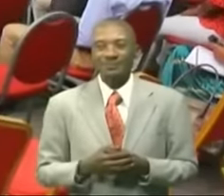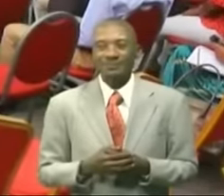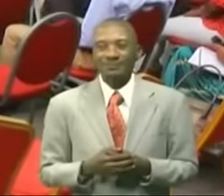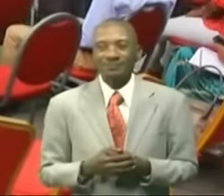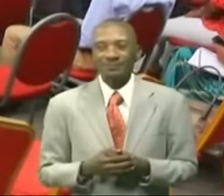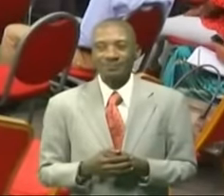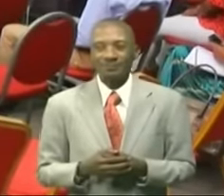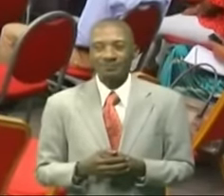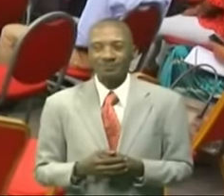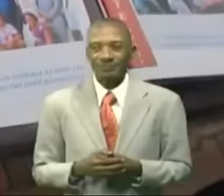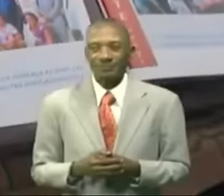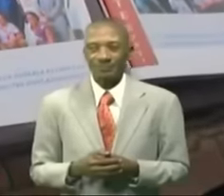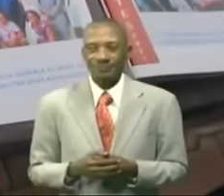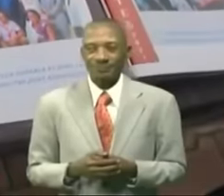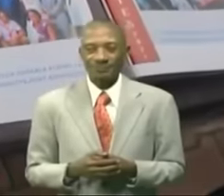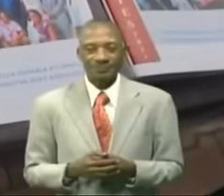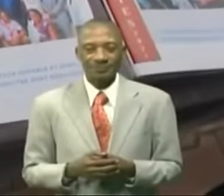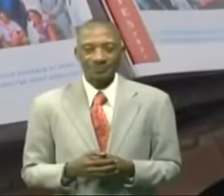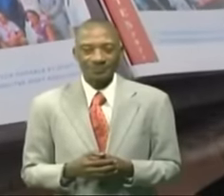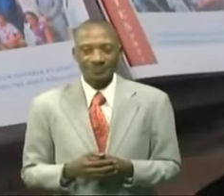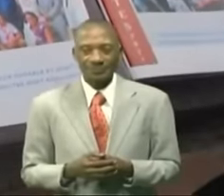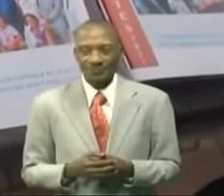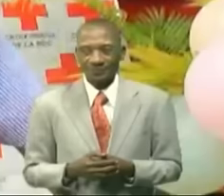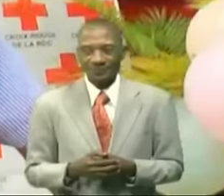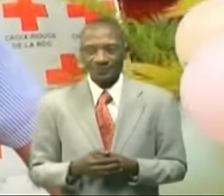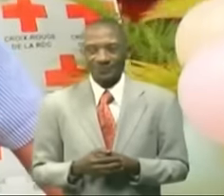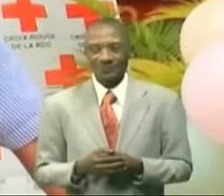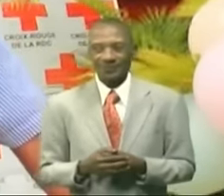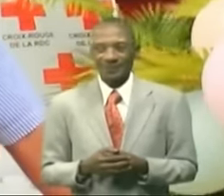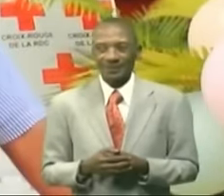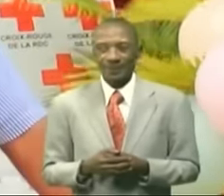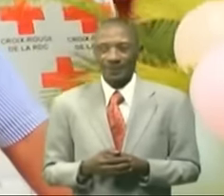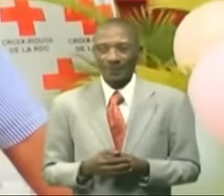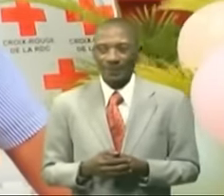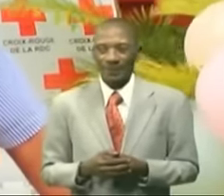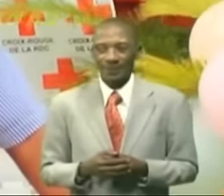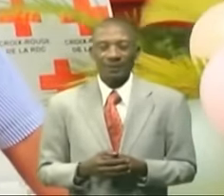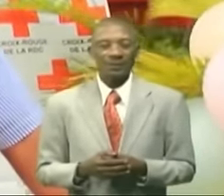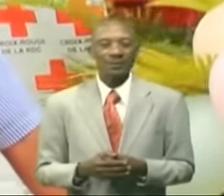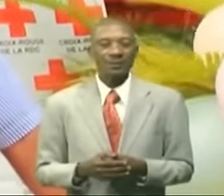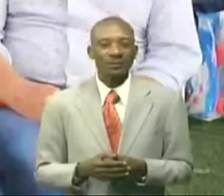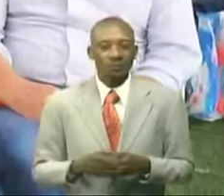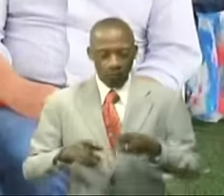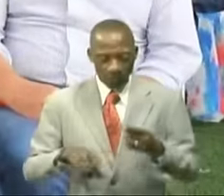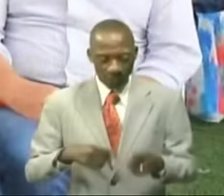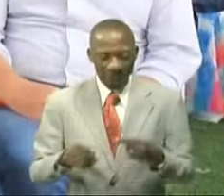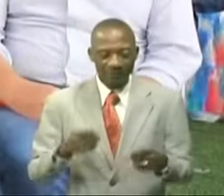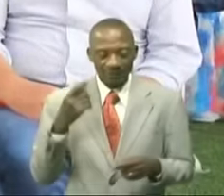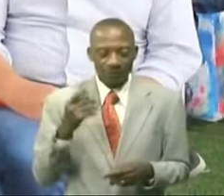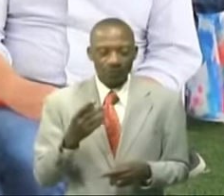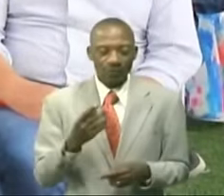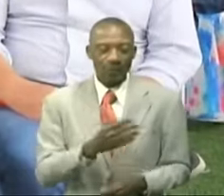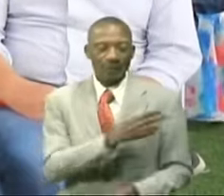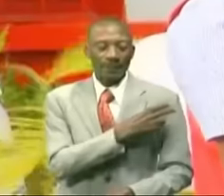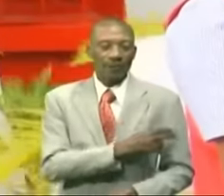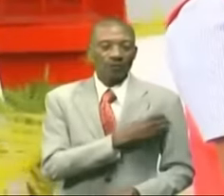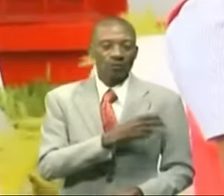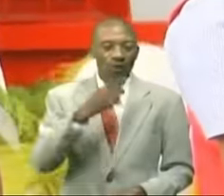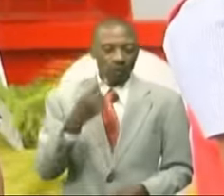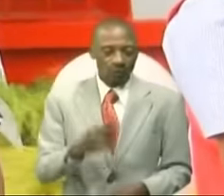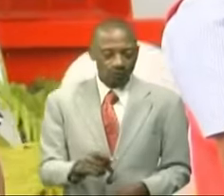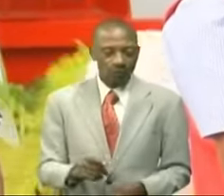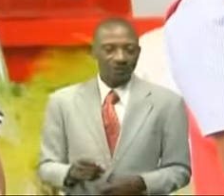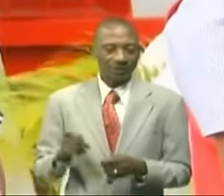C'est parti pour la vulgarisation des textes normatifs de la Croix-Rouge récemment modifiés. Au cours de cette séance